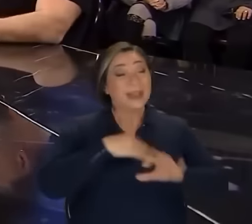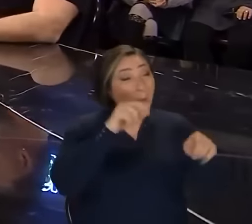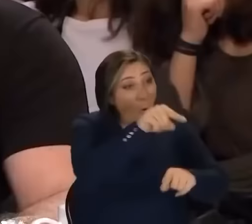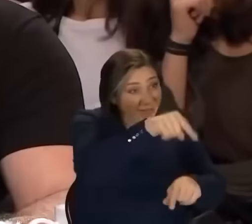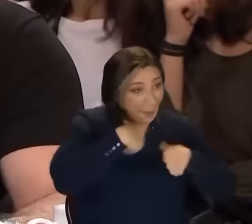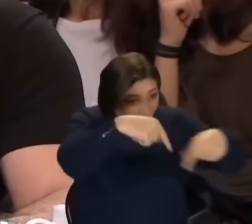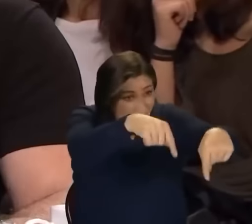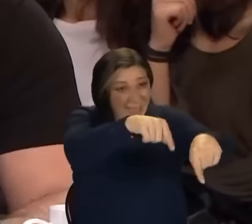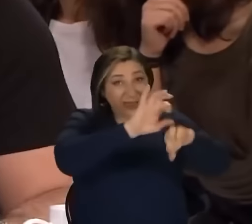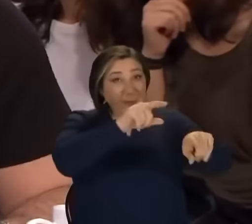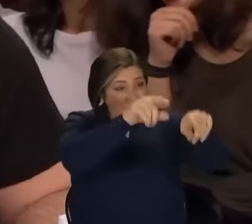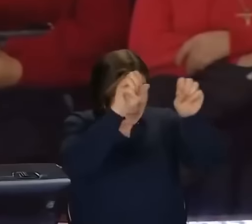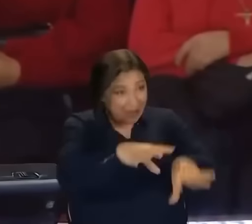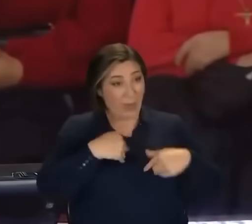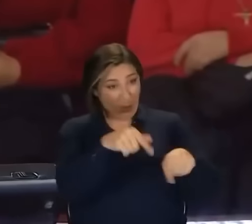sırada